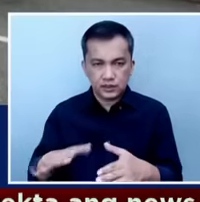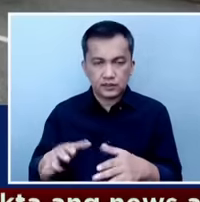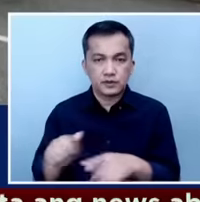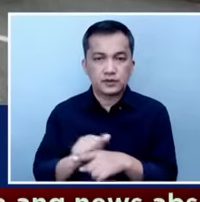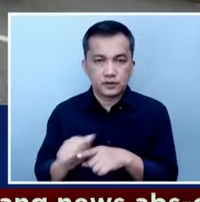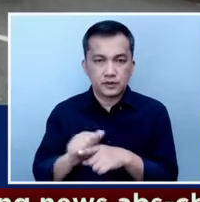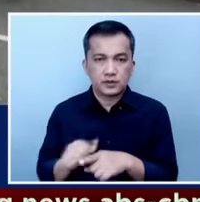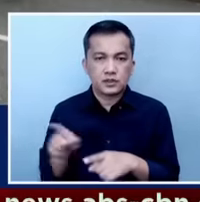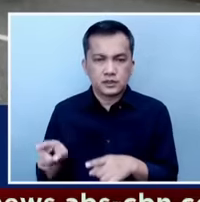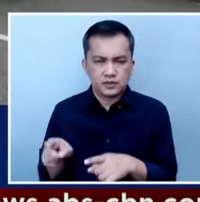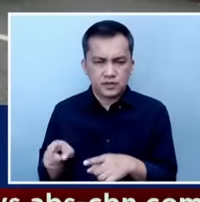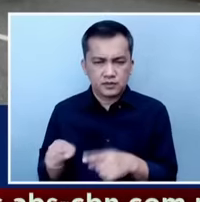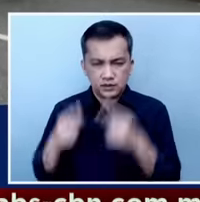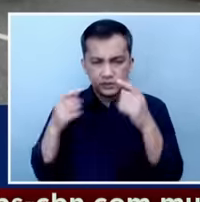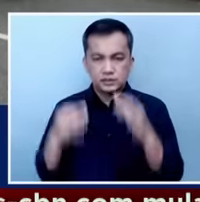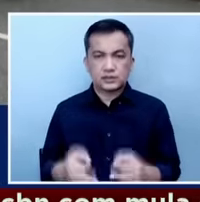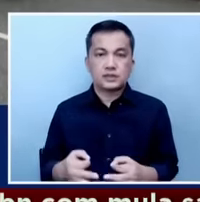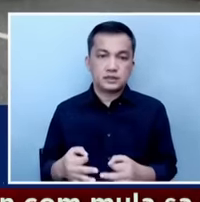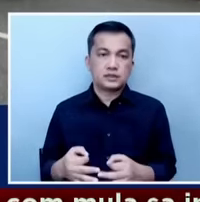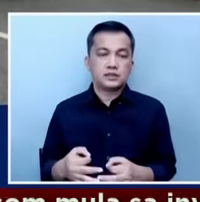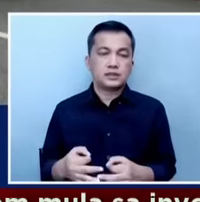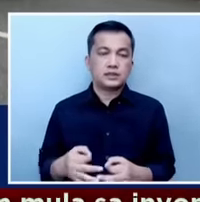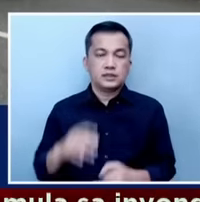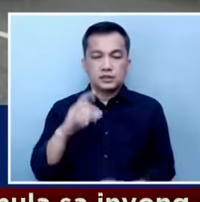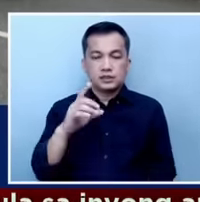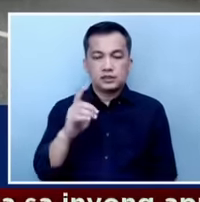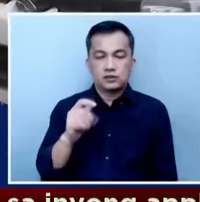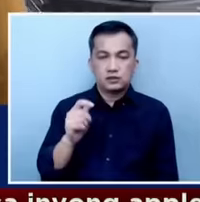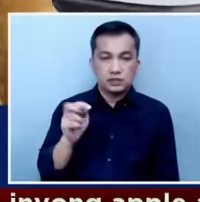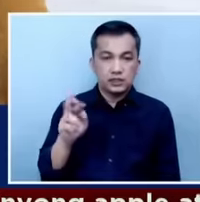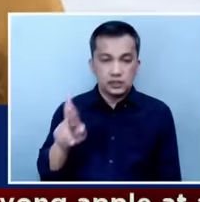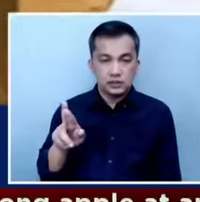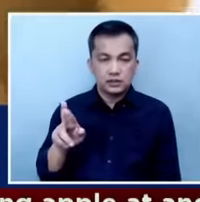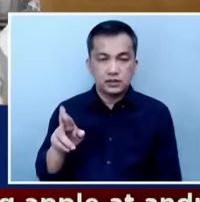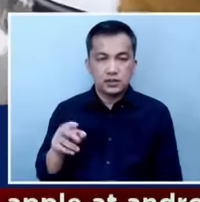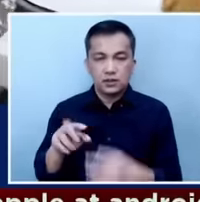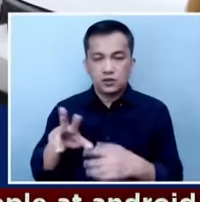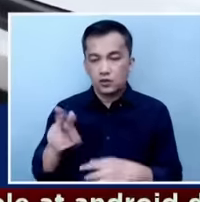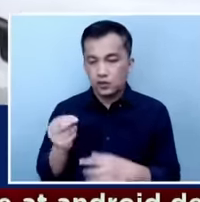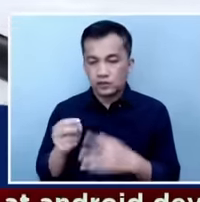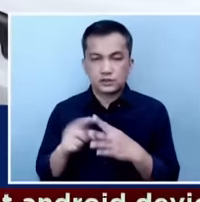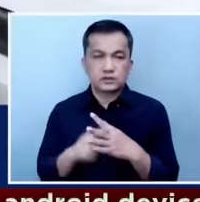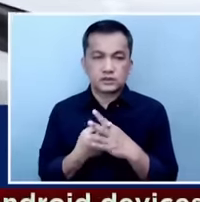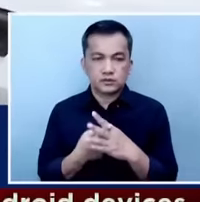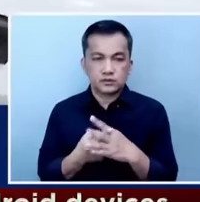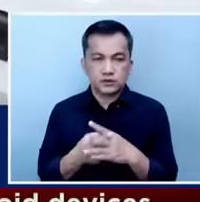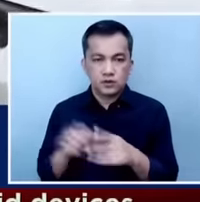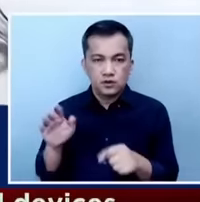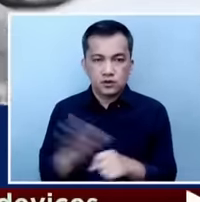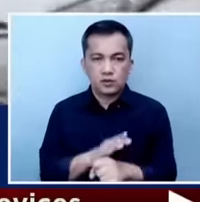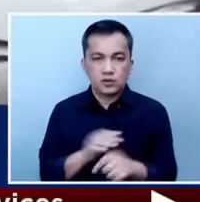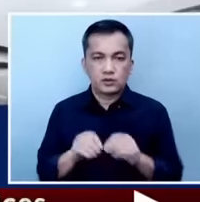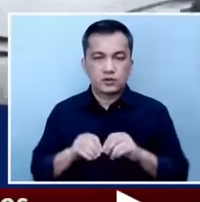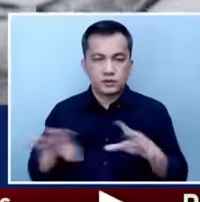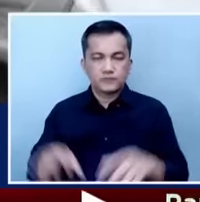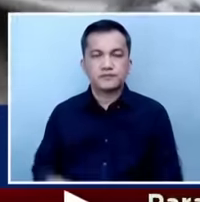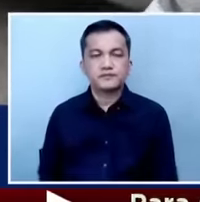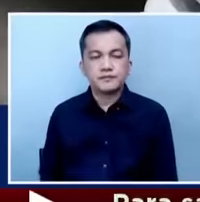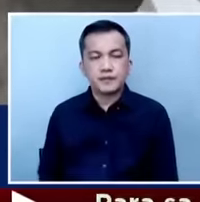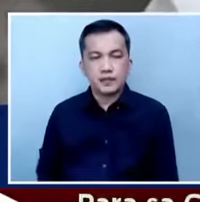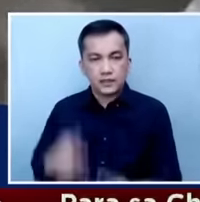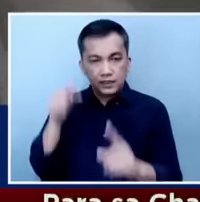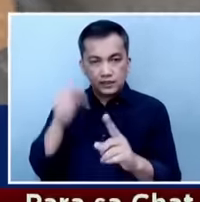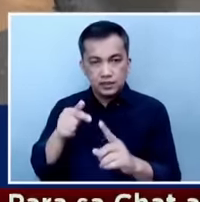ay magpapasya ang Department of Transportation kung kailan sisimulan ang full implementation. Layo ng